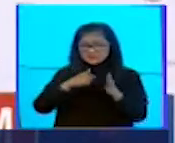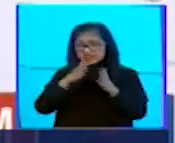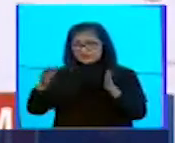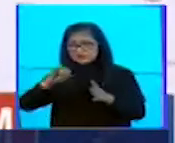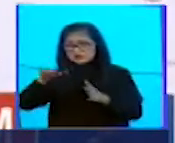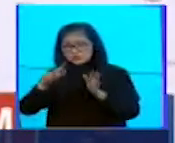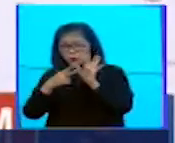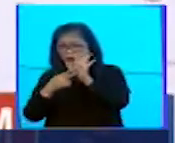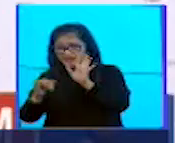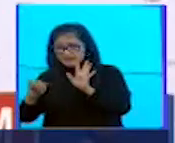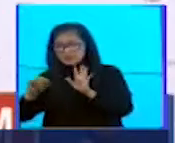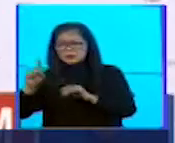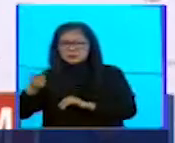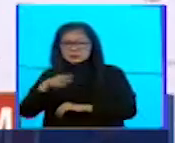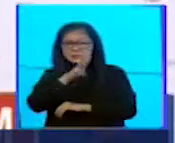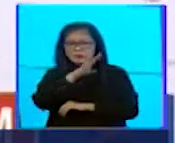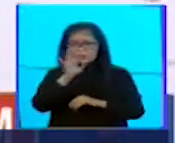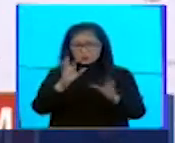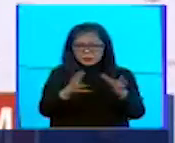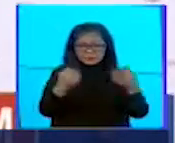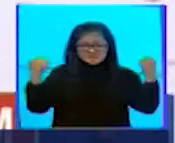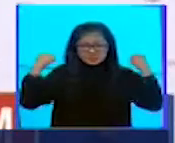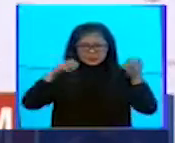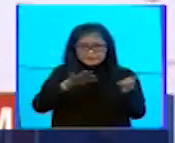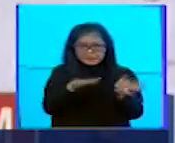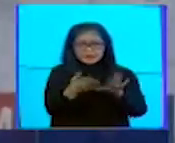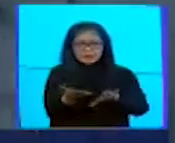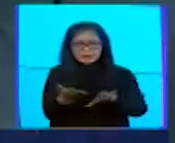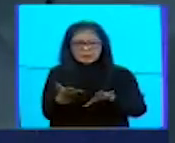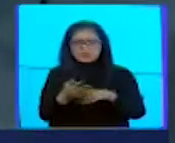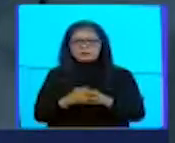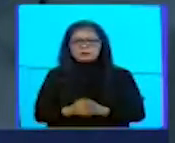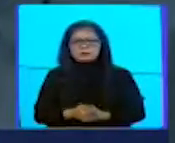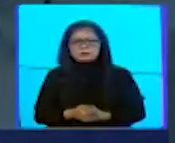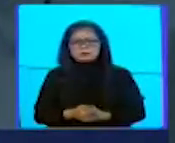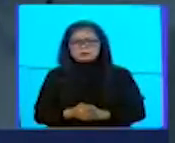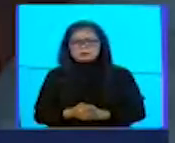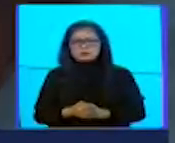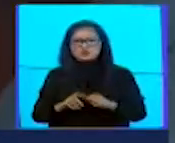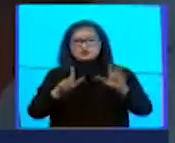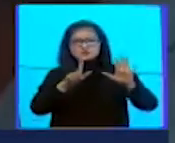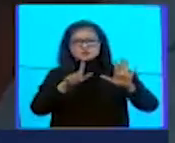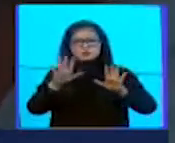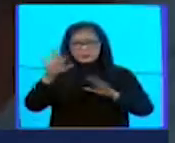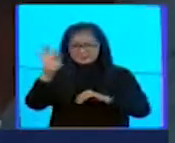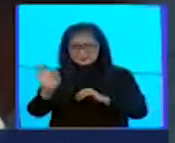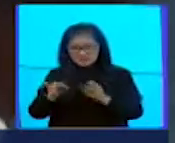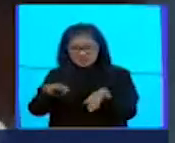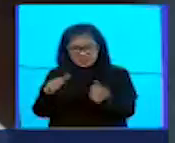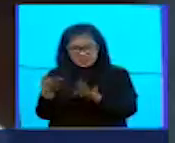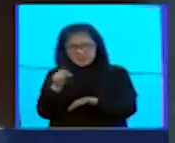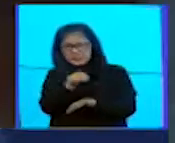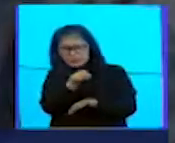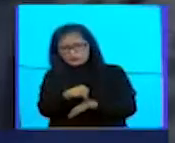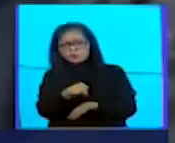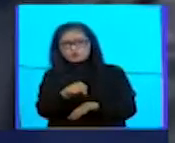kesehatan meninggal akibat covert 19 dan sebagian besar yaitu 75% kematian pada tenaga kesehatan